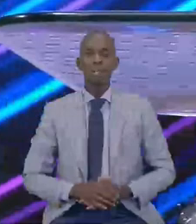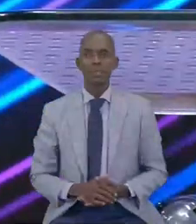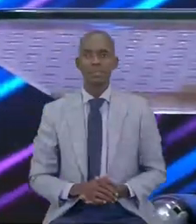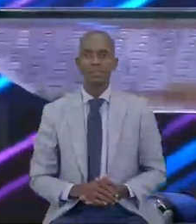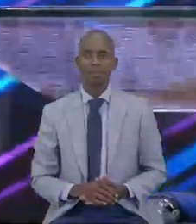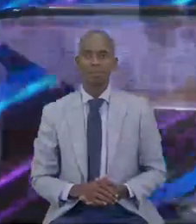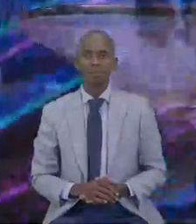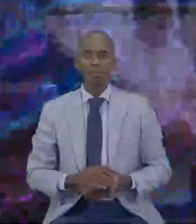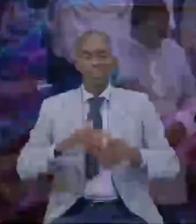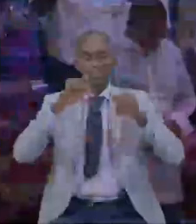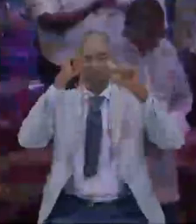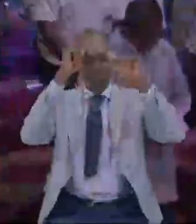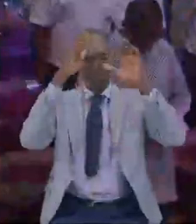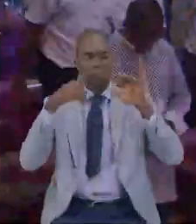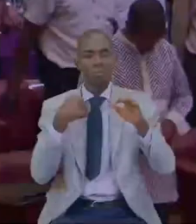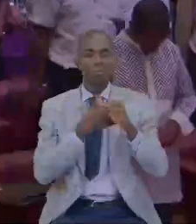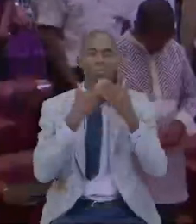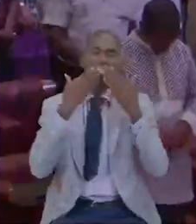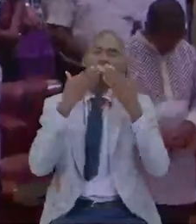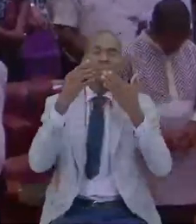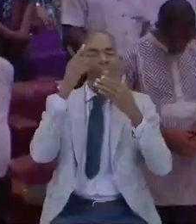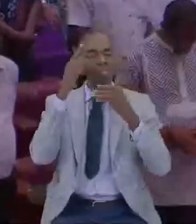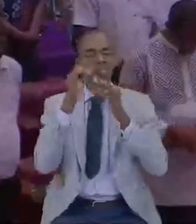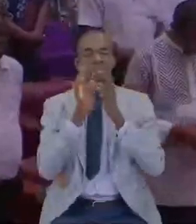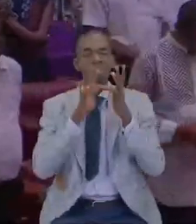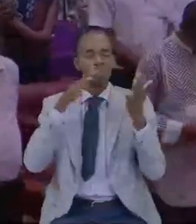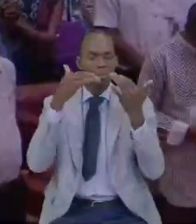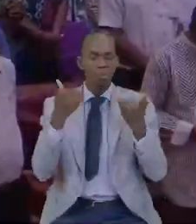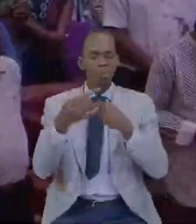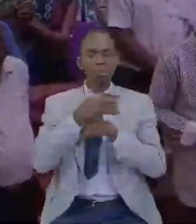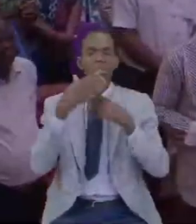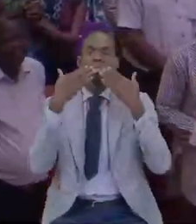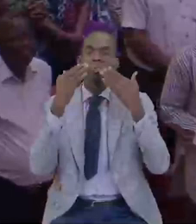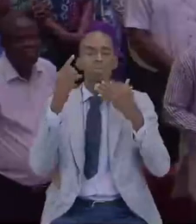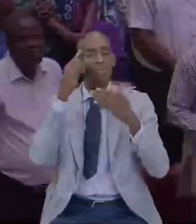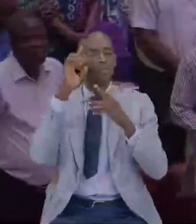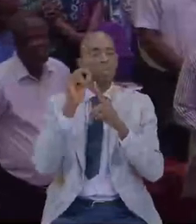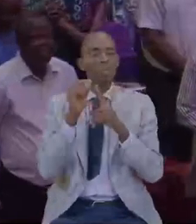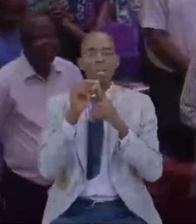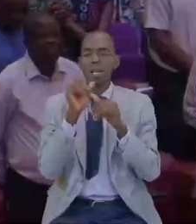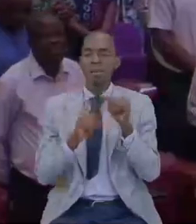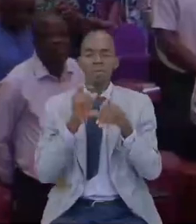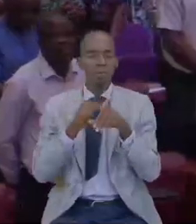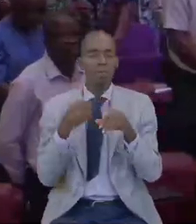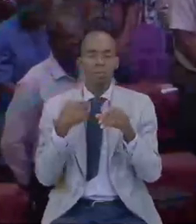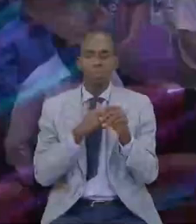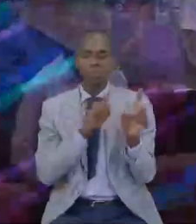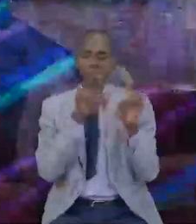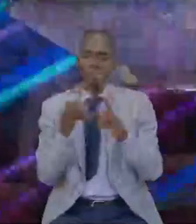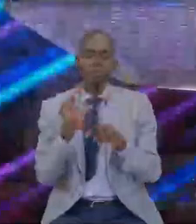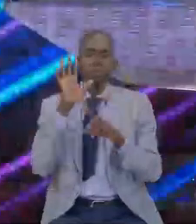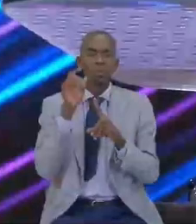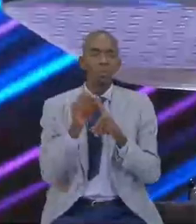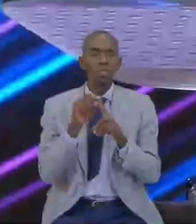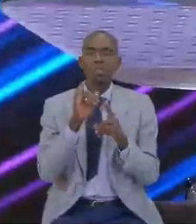Père, nous te remercions pour l'étude biblique de ce jour. Merci pour ta parole. Chaque fois que nous venons, ta parole doit